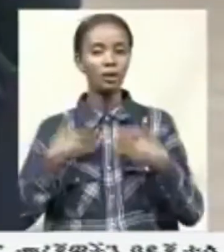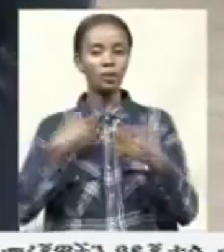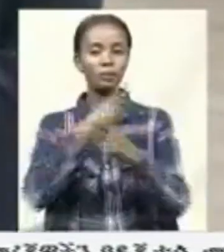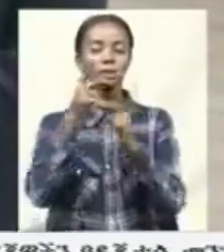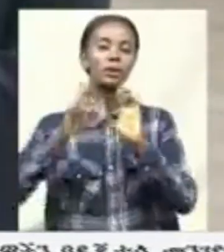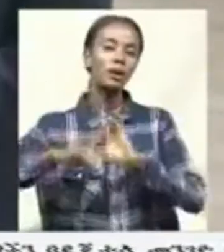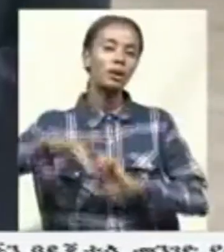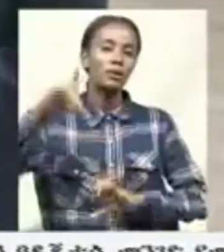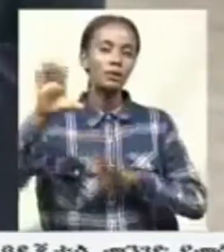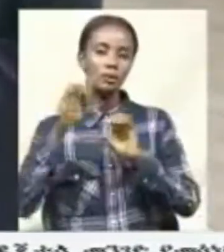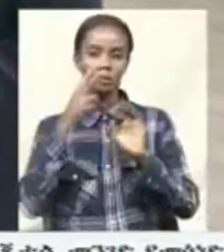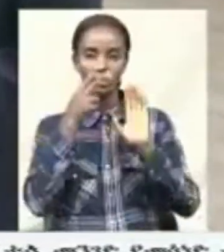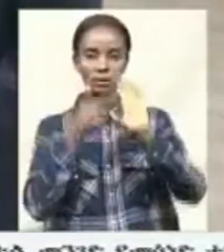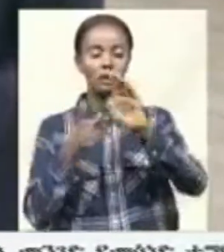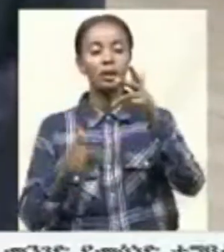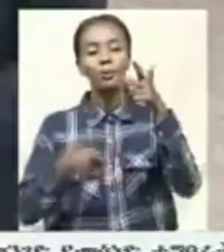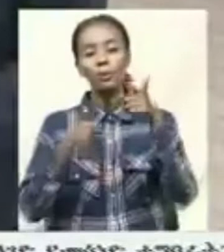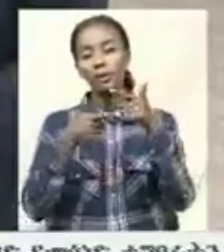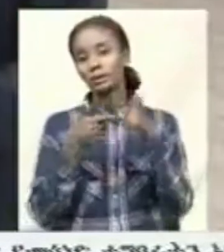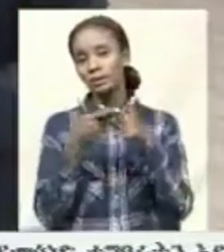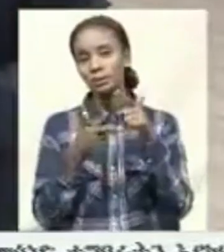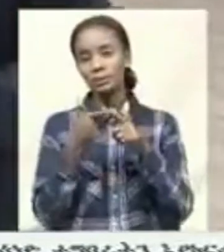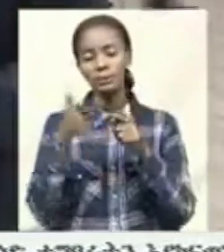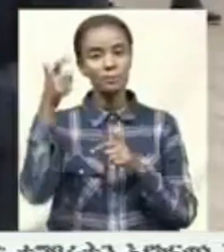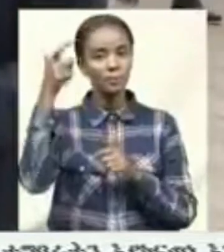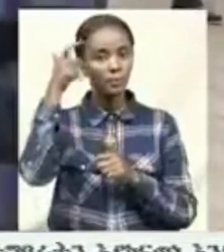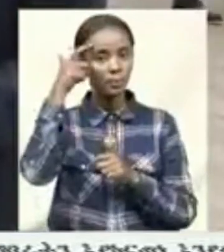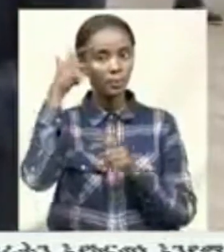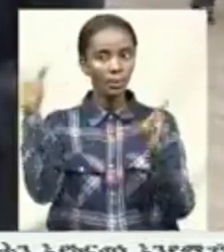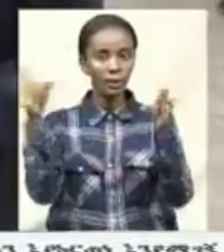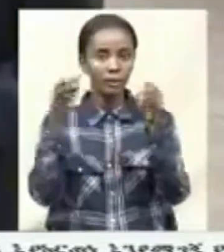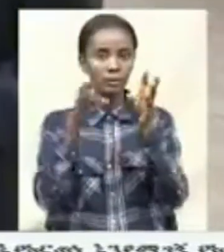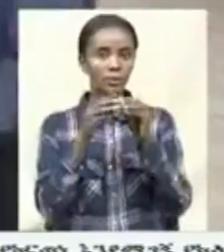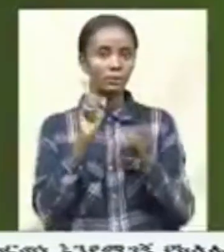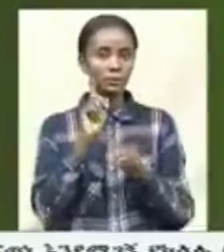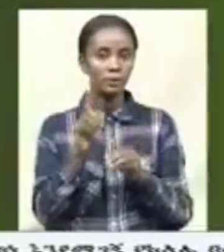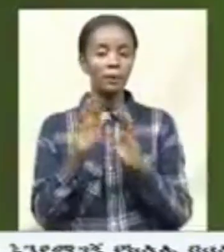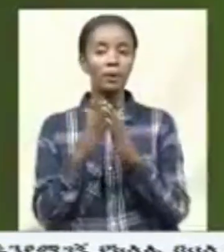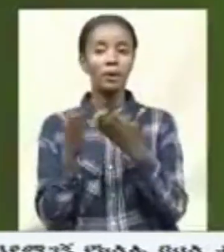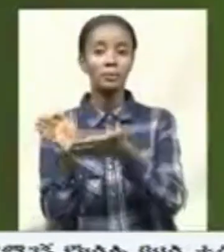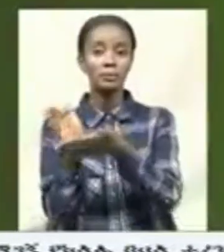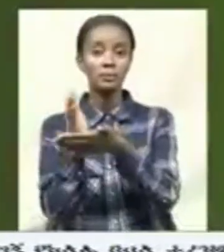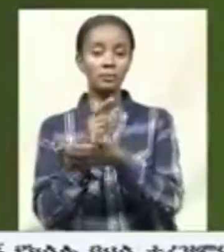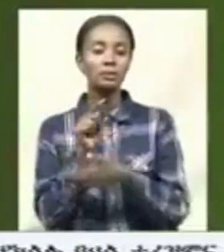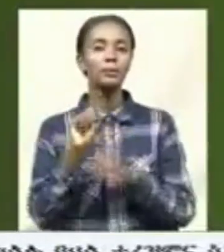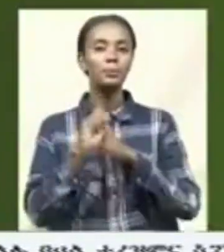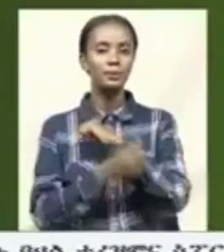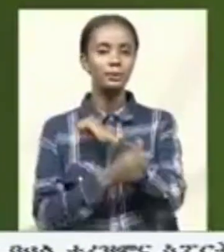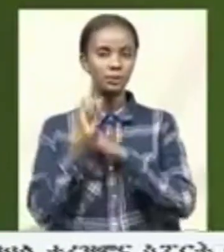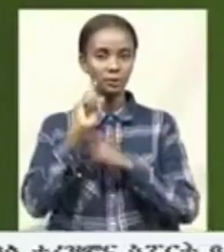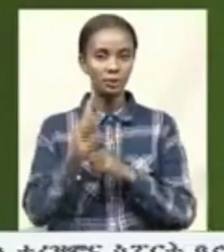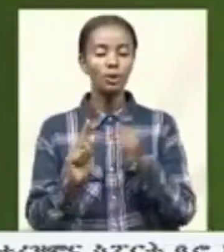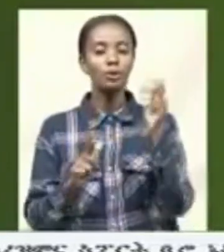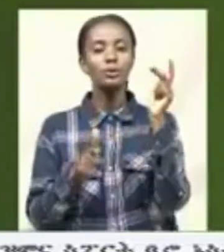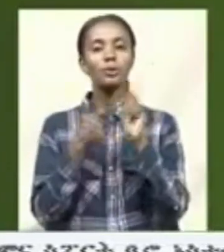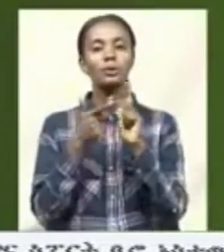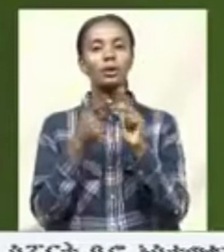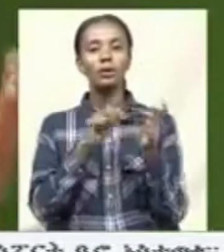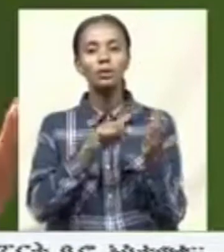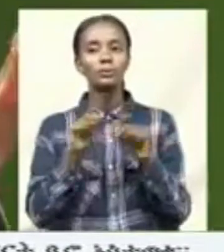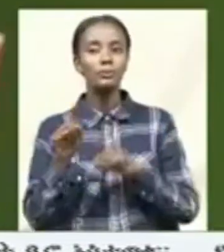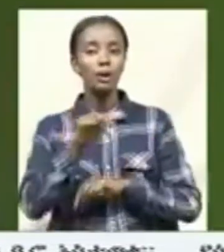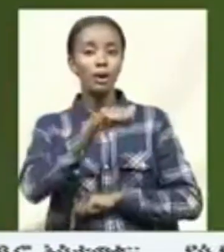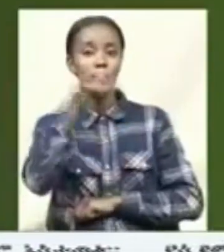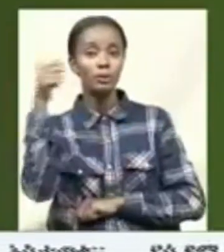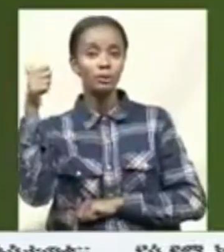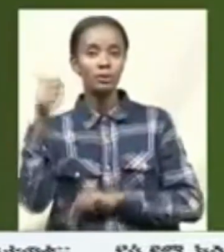ከፍ አድርጎ ማሳየት። ሁለተኛ እውቀትን ማሰባሰብ ነው። የመጻሕፍት ማሰባሰብ እሱን መሰረት የሚያደርግ ነው። ሶስተኛው ደግሞ